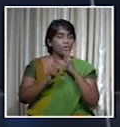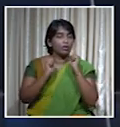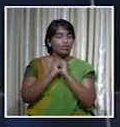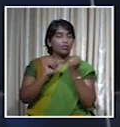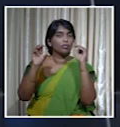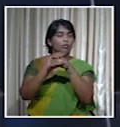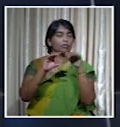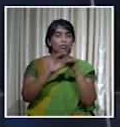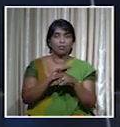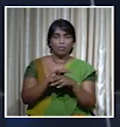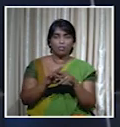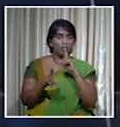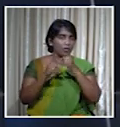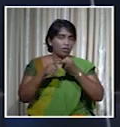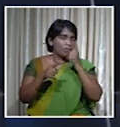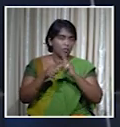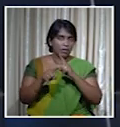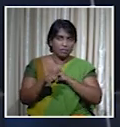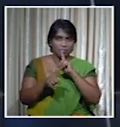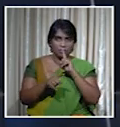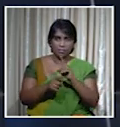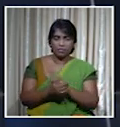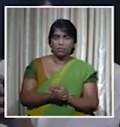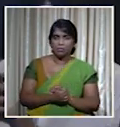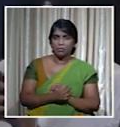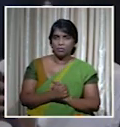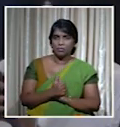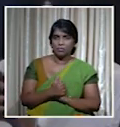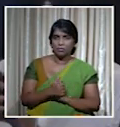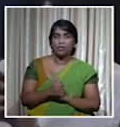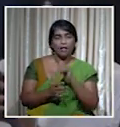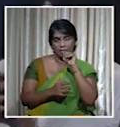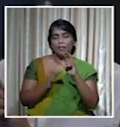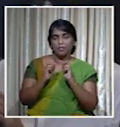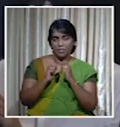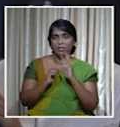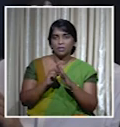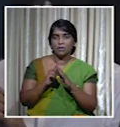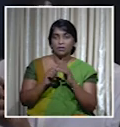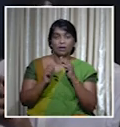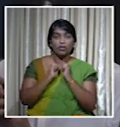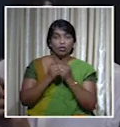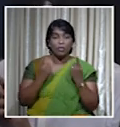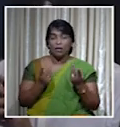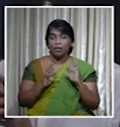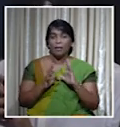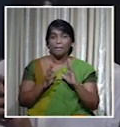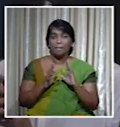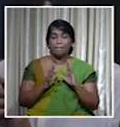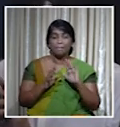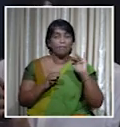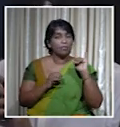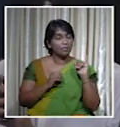බඳවා ගත්ත නැති නිසා. මම ඔබතුමාට උදාහරණයක් කියන්නම්. කාඩර් ගැන ප්‍රශ්නයක් තියෙනවා. ඒක ඇත්ත. නමුත් කාඩර් එකම නෙමෙයි හේතුව.